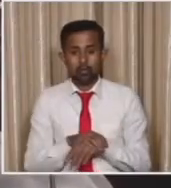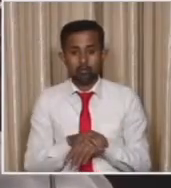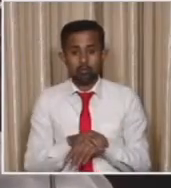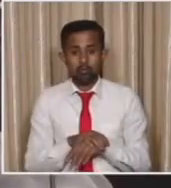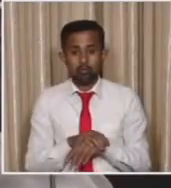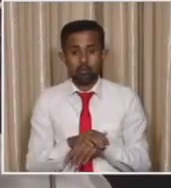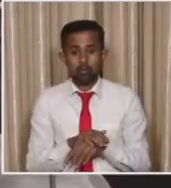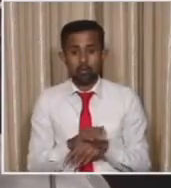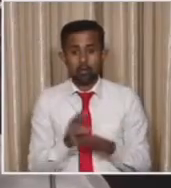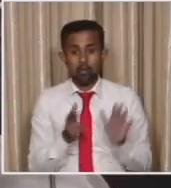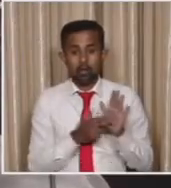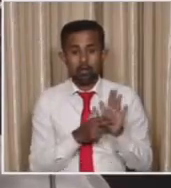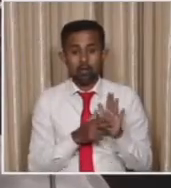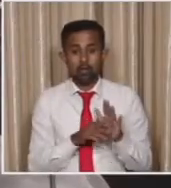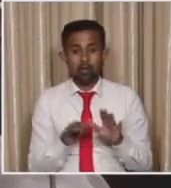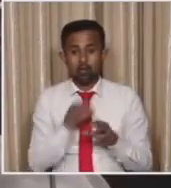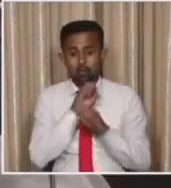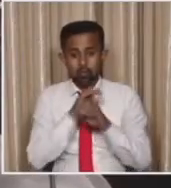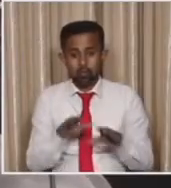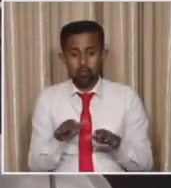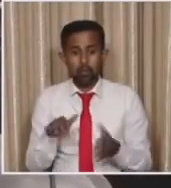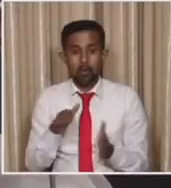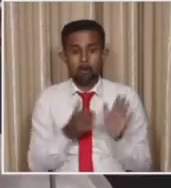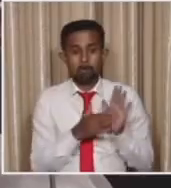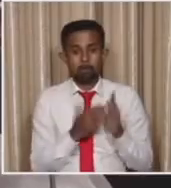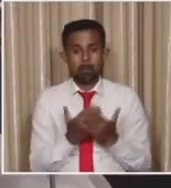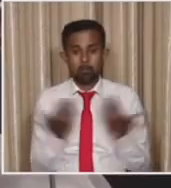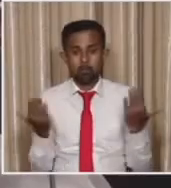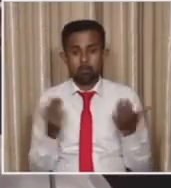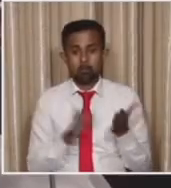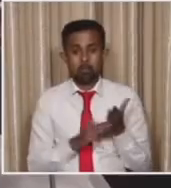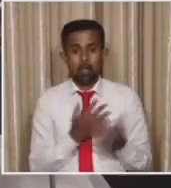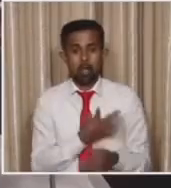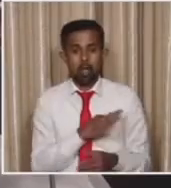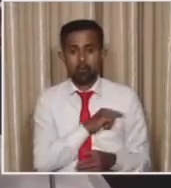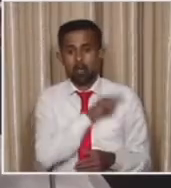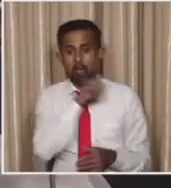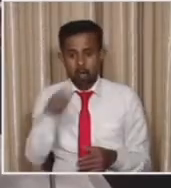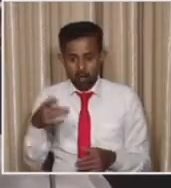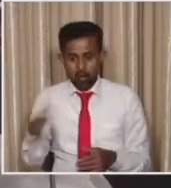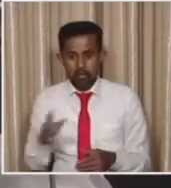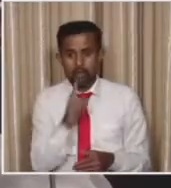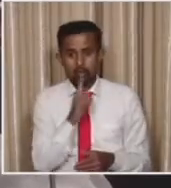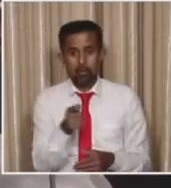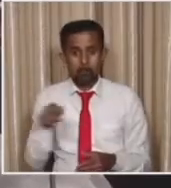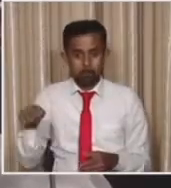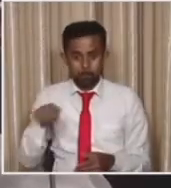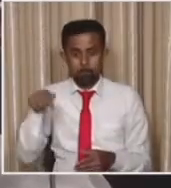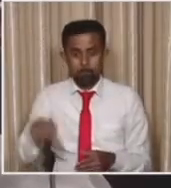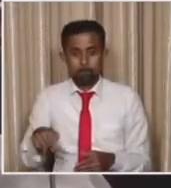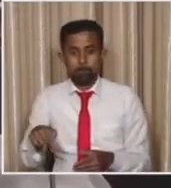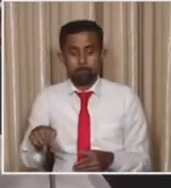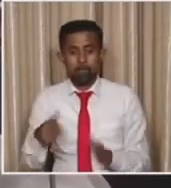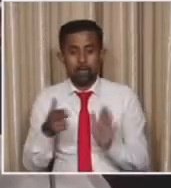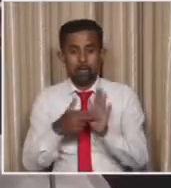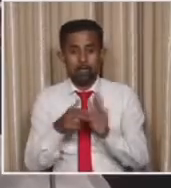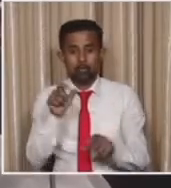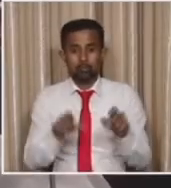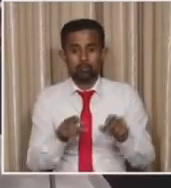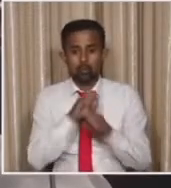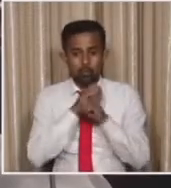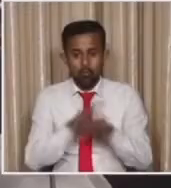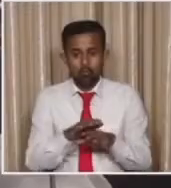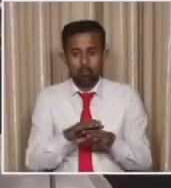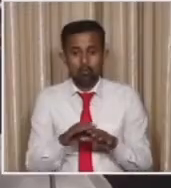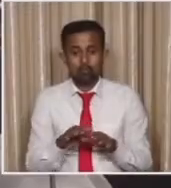කරපු ස්ථානය හැටියට. ඔහු පැහැදිලිව සඳහන් කරනවා, මහාවංශ කියනවා මිහිඳු හාමුදුරුව මෙතනට වැඩලා කිව්වලු මෙතනදී තමයි මේ නාග දමනය කරපු තැන කියලා. හැබැයි